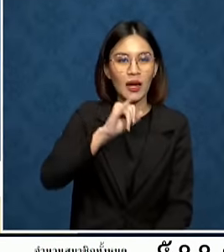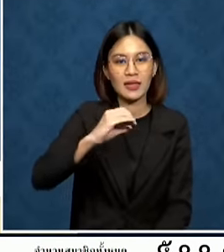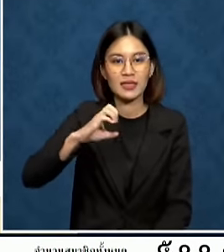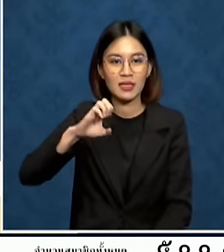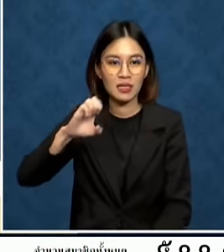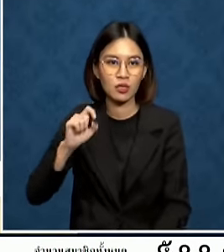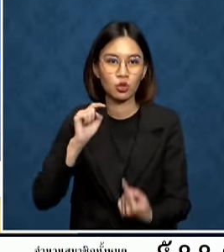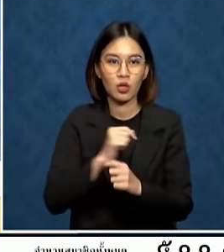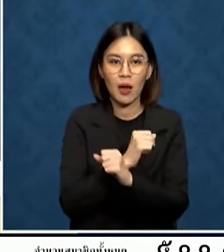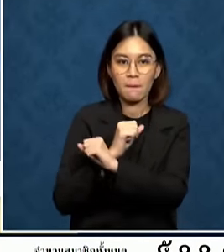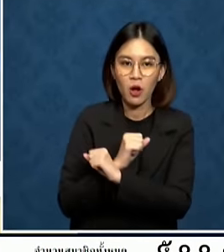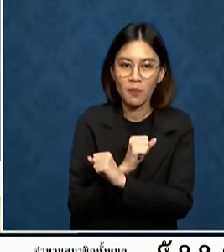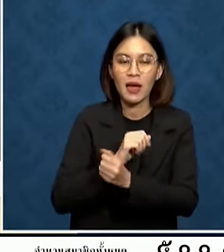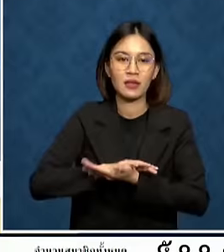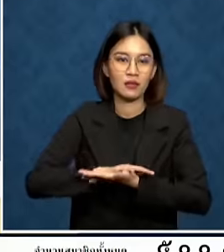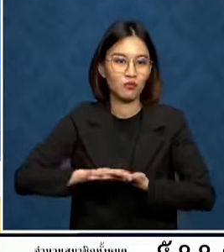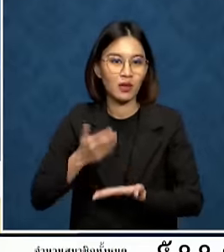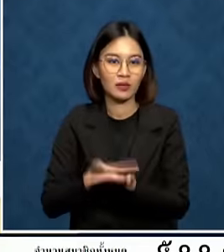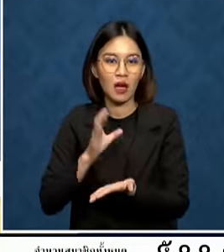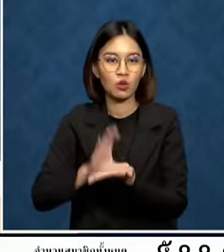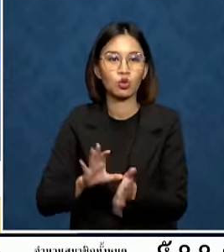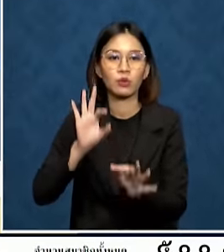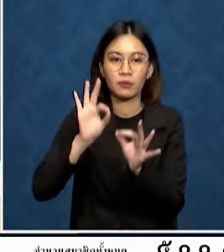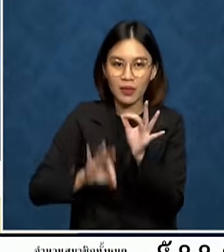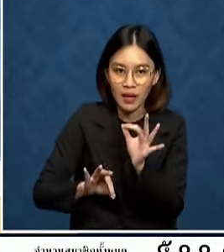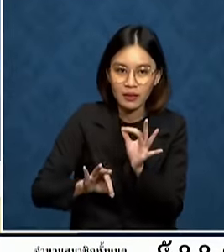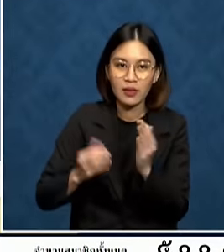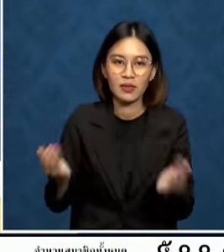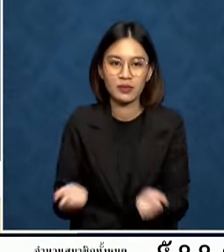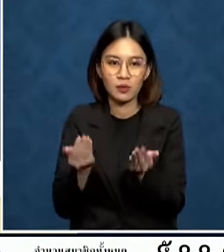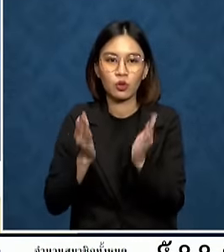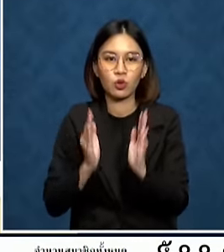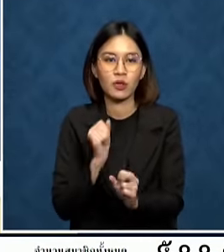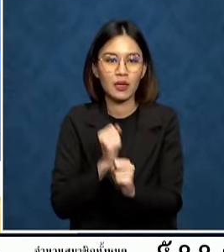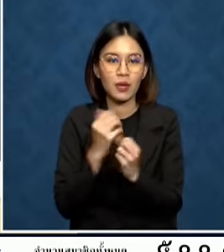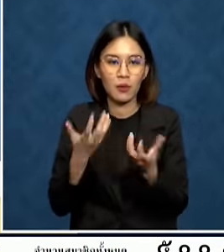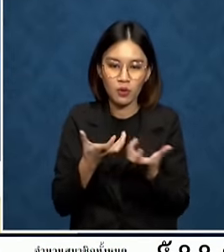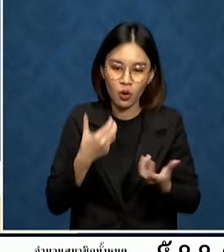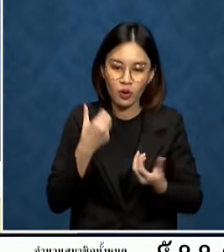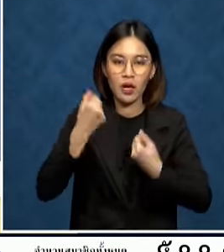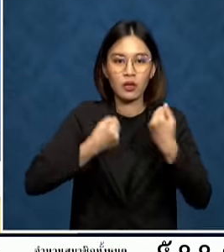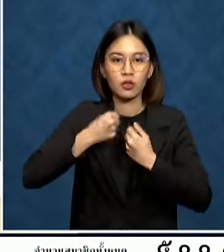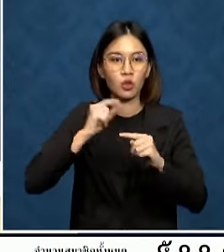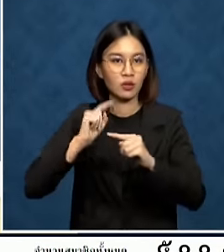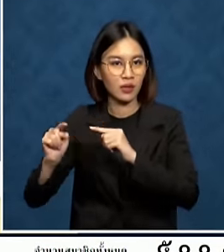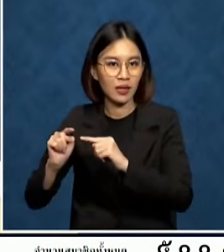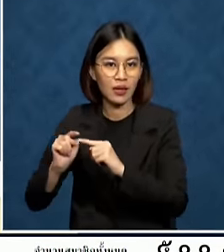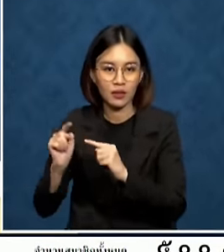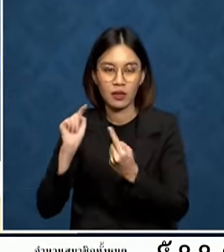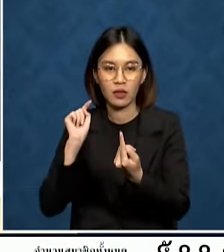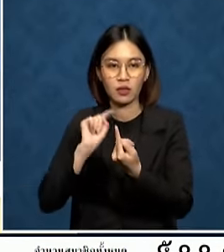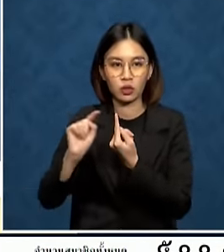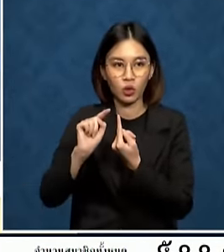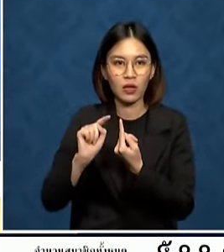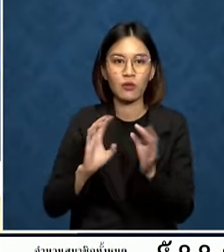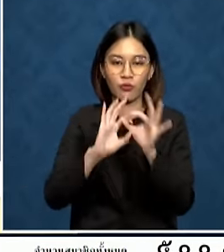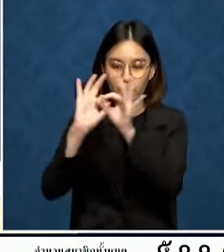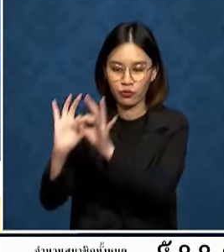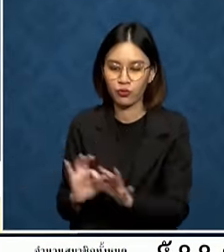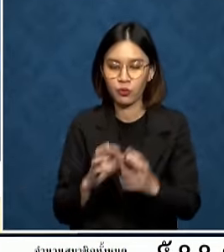ว่าจะเป็นปลอดภัยขึ้นสะอาดขึ้นต้นทุนต่ำลงรวมถึงสนับสุนให้ผู้ผลิตชิ้นส่วนยานยนต์เข้าไปสู่ห่วงโซ่